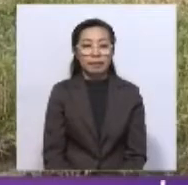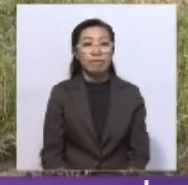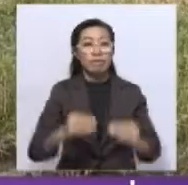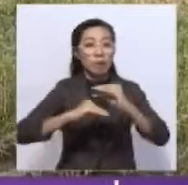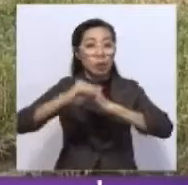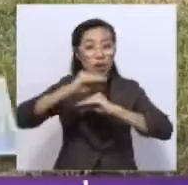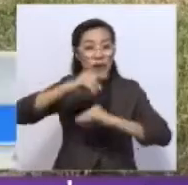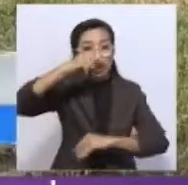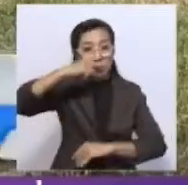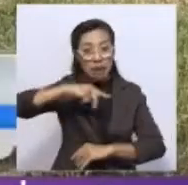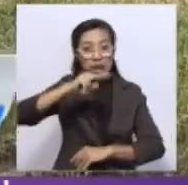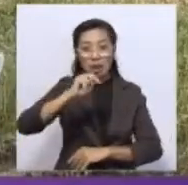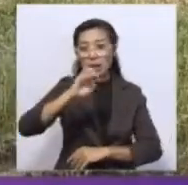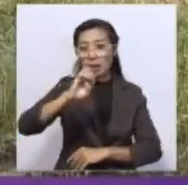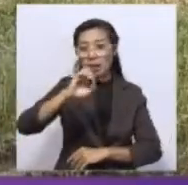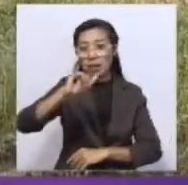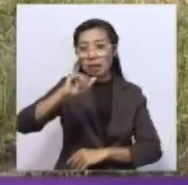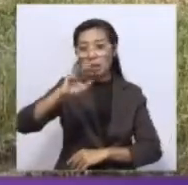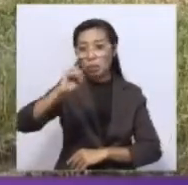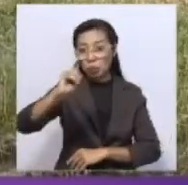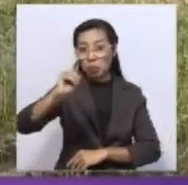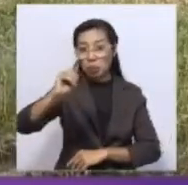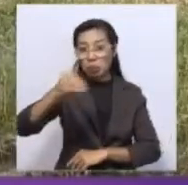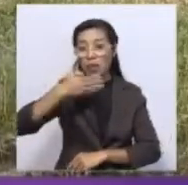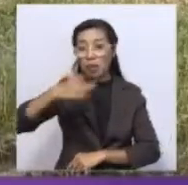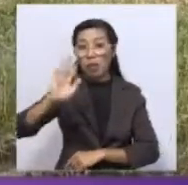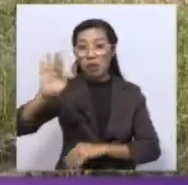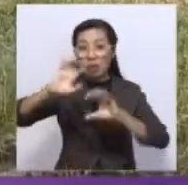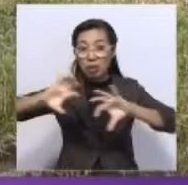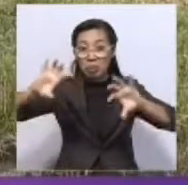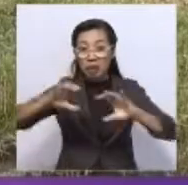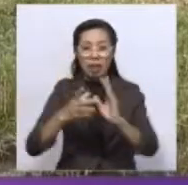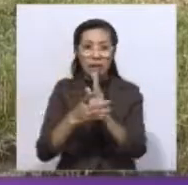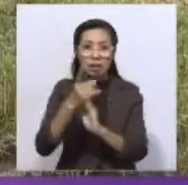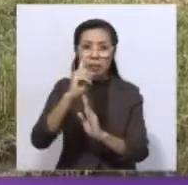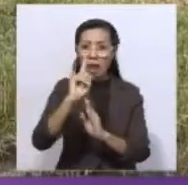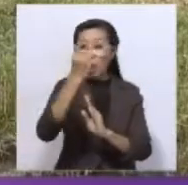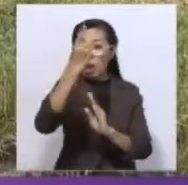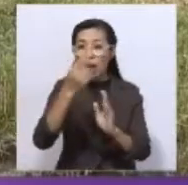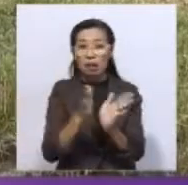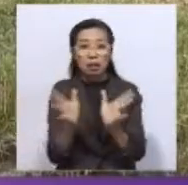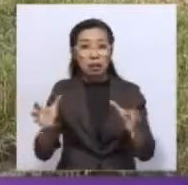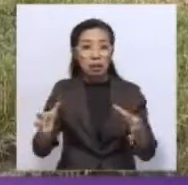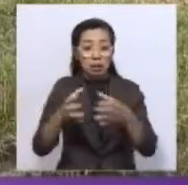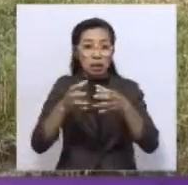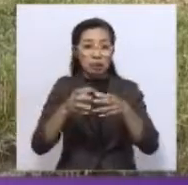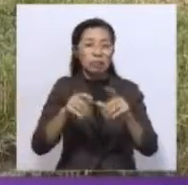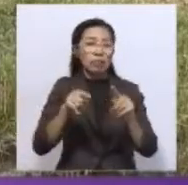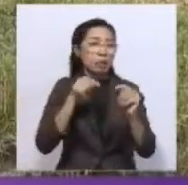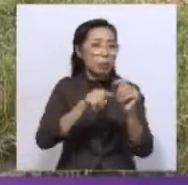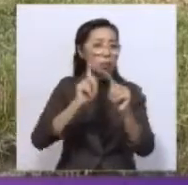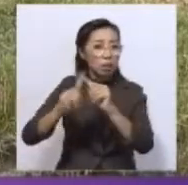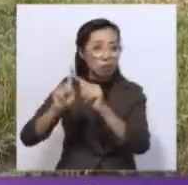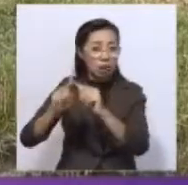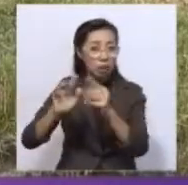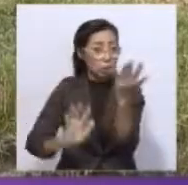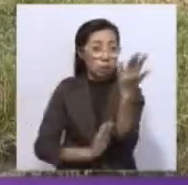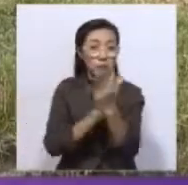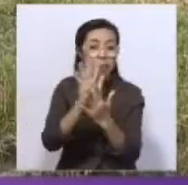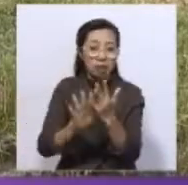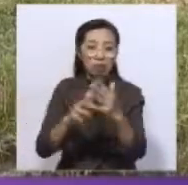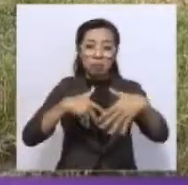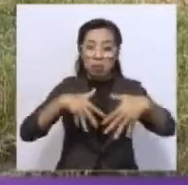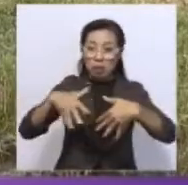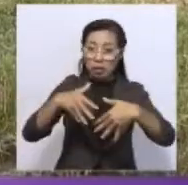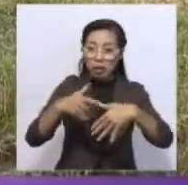โครงการไทยนิยมยั่งยืนของรัฐบาลได้รับความนิยมอย่างรวดเร็วนะครับภายในสัปดาห์แรกในการลงพื้นที่ของทีมตำบลจากทั่วประเทศมีประชาชนร่วมสื่อใ